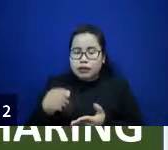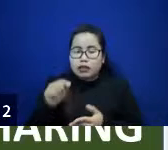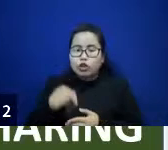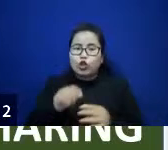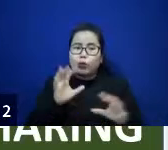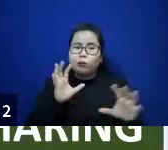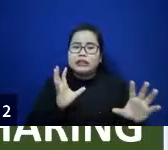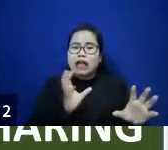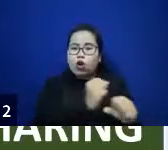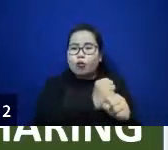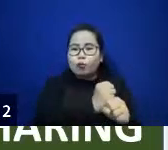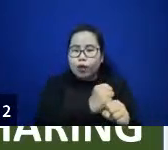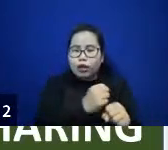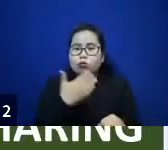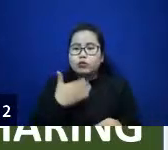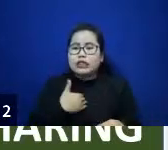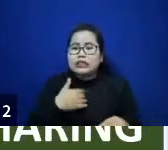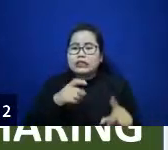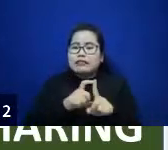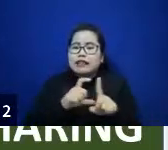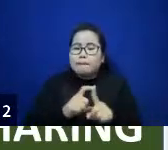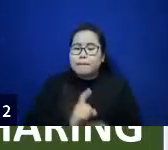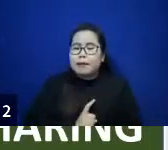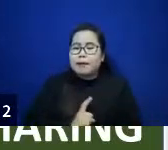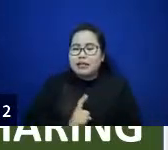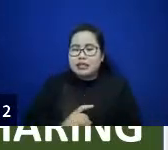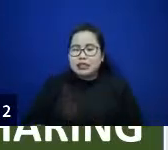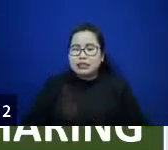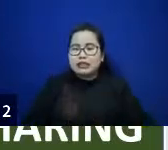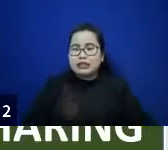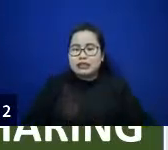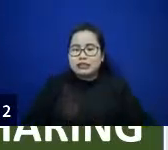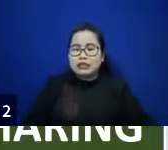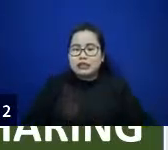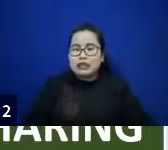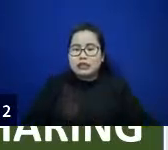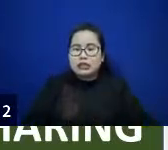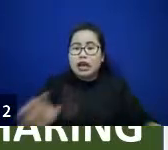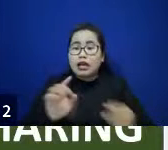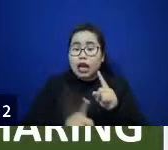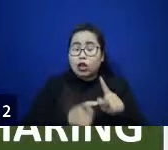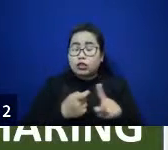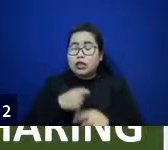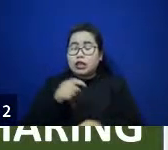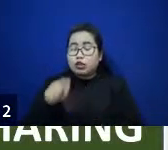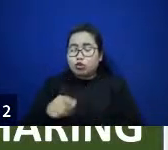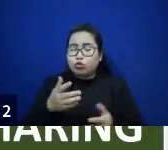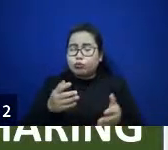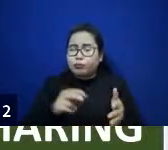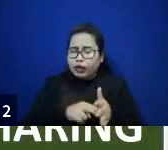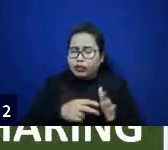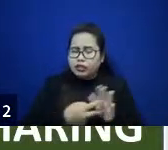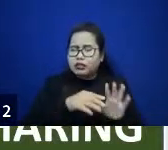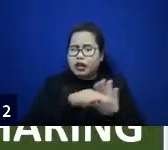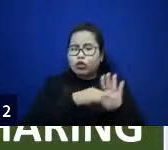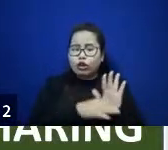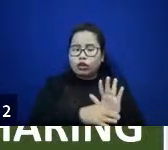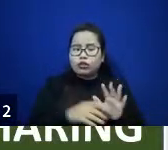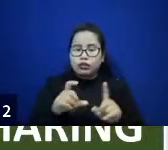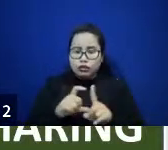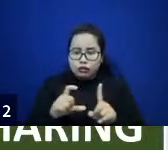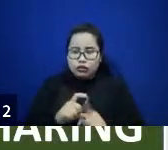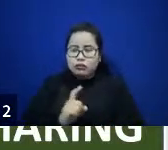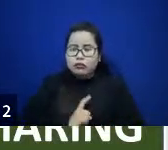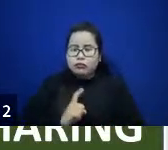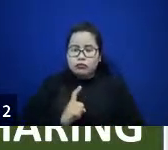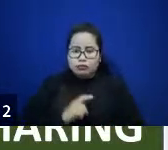mencakup atau mengandung data pribadi gitu nah dalam hal tersebut tentu saja aturan penetap riba ini berlaku